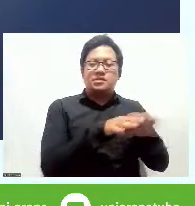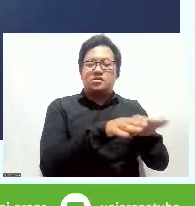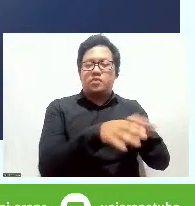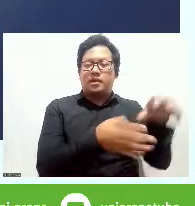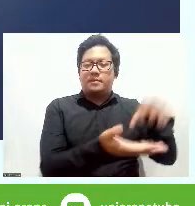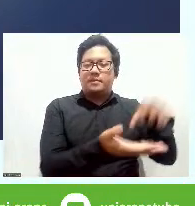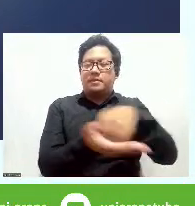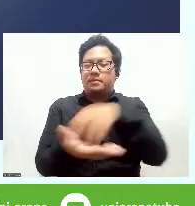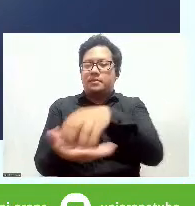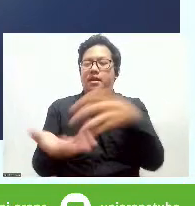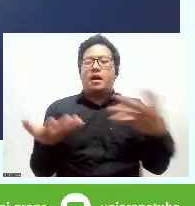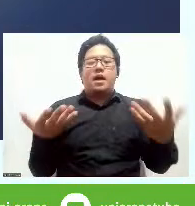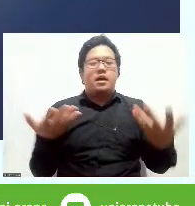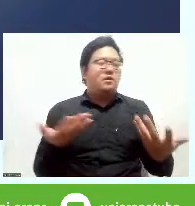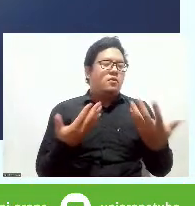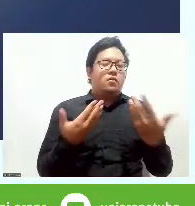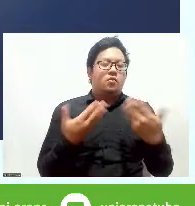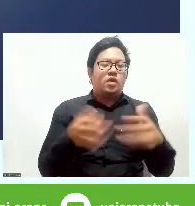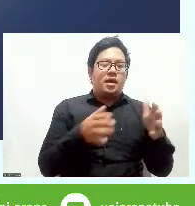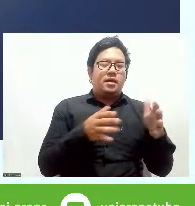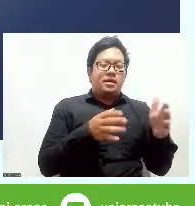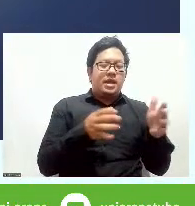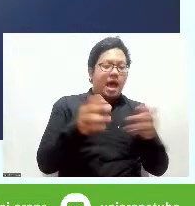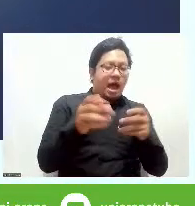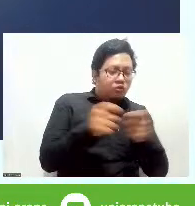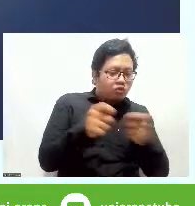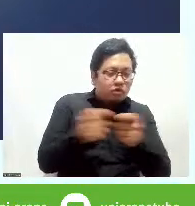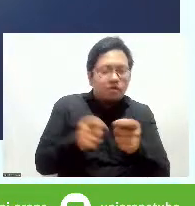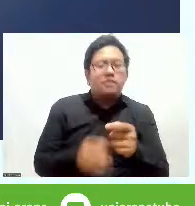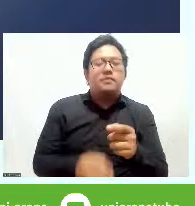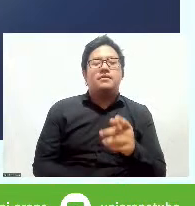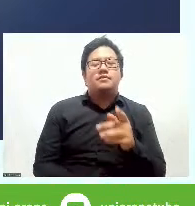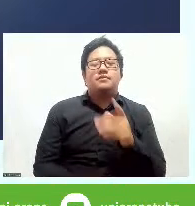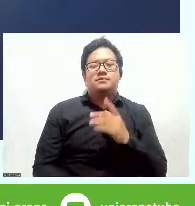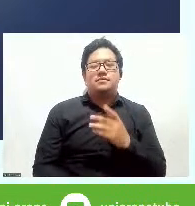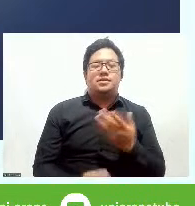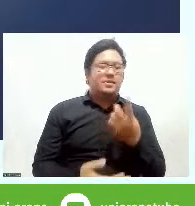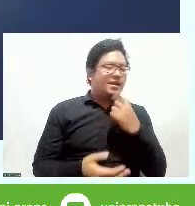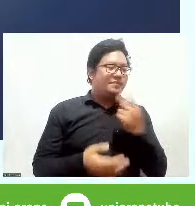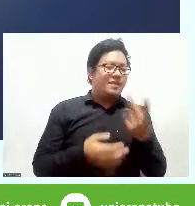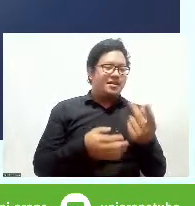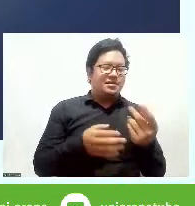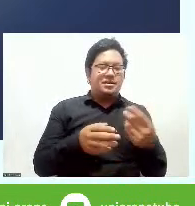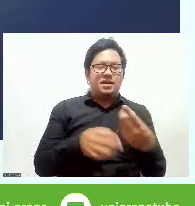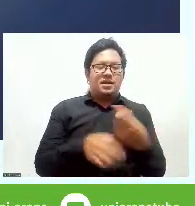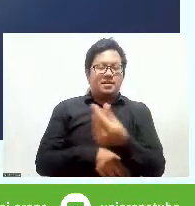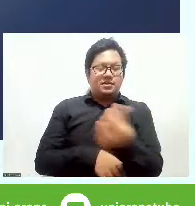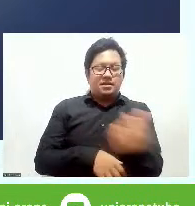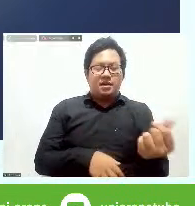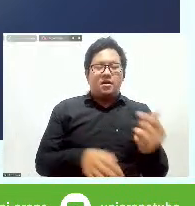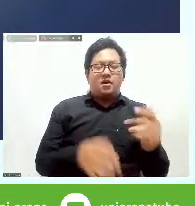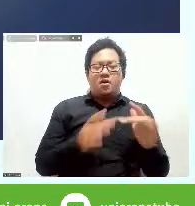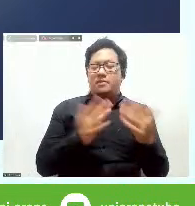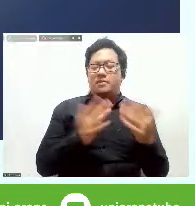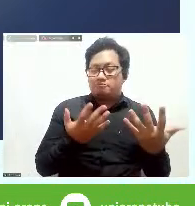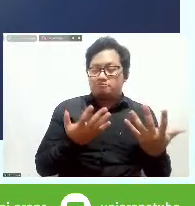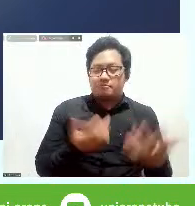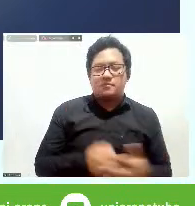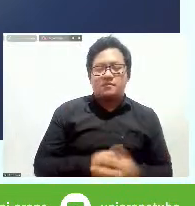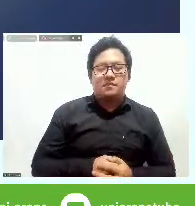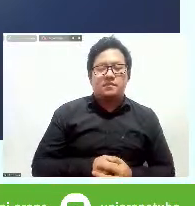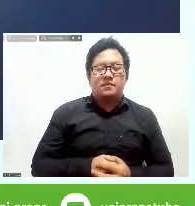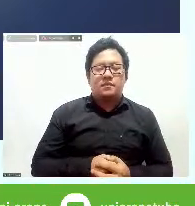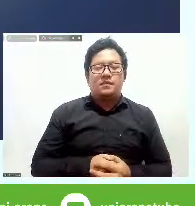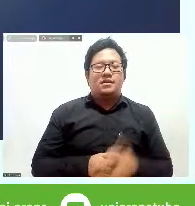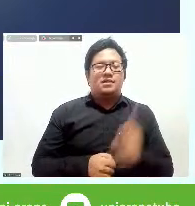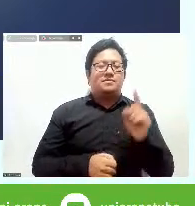online-online yang kita belanjakan nah nah itu paling sederhana karena memang pandemi ini banyak mengajarkan banyak hal ya